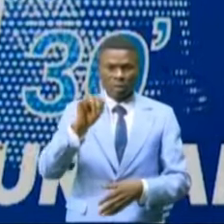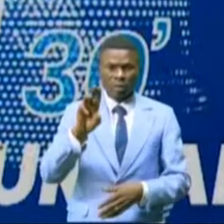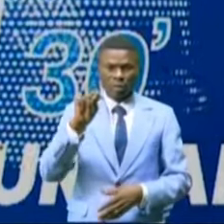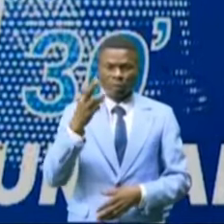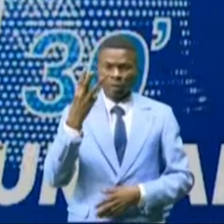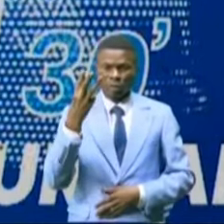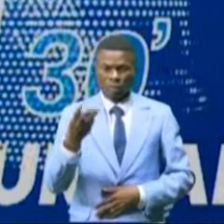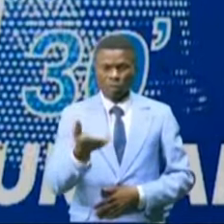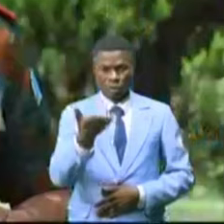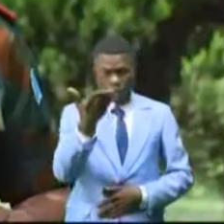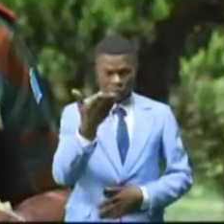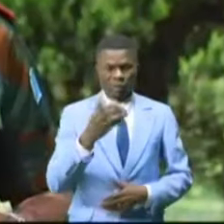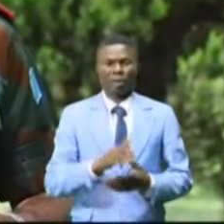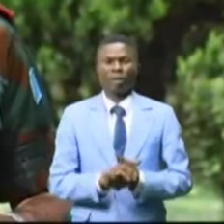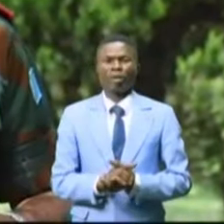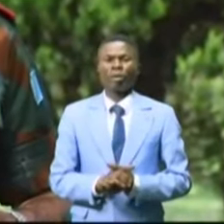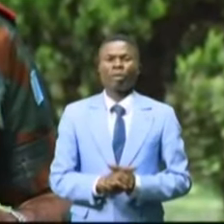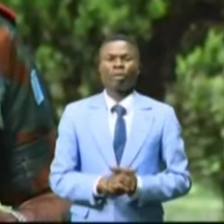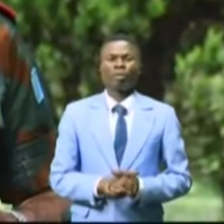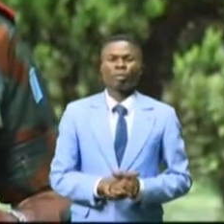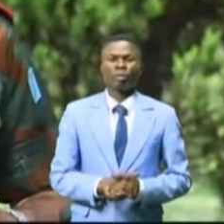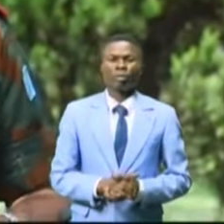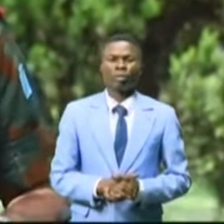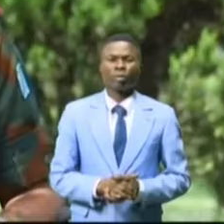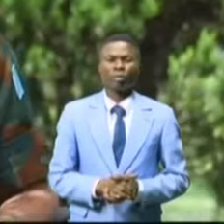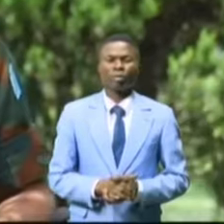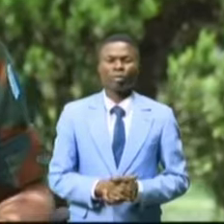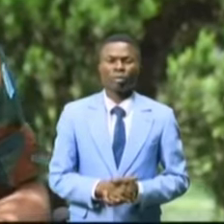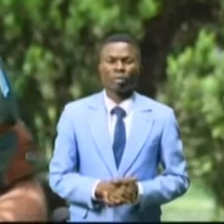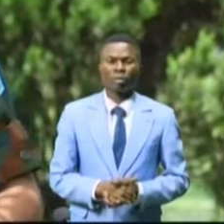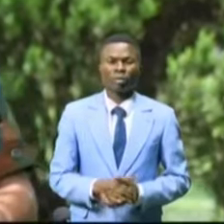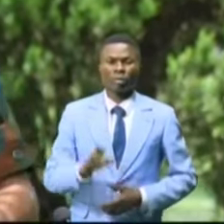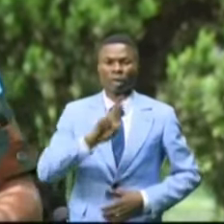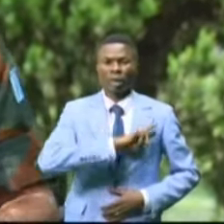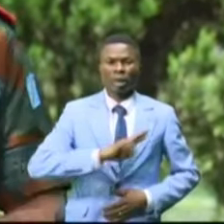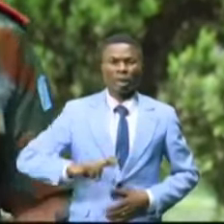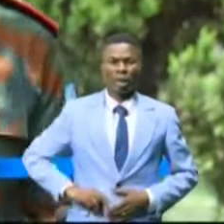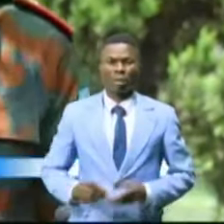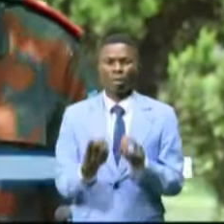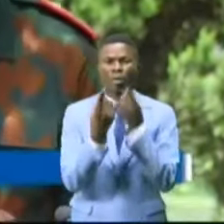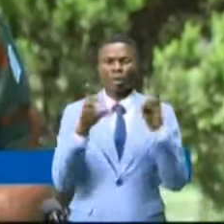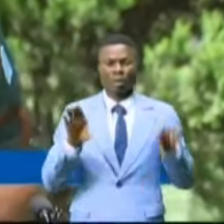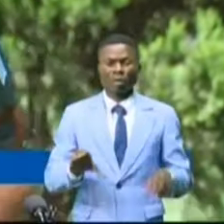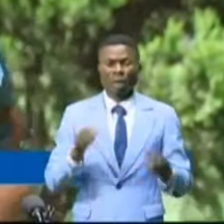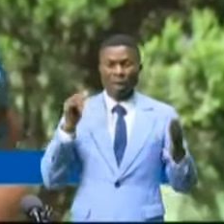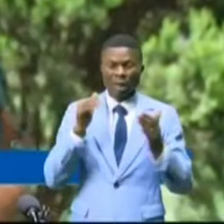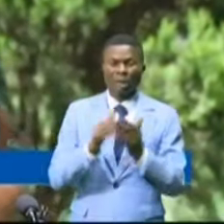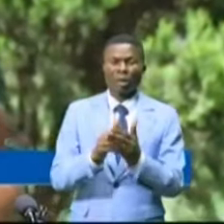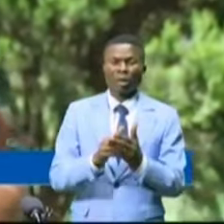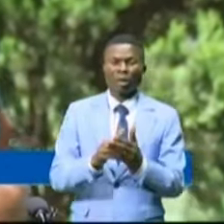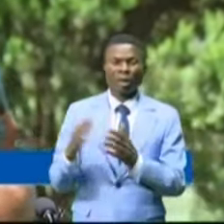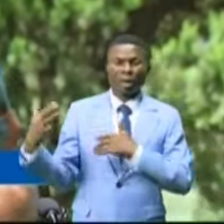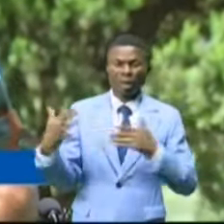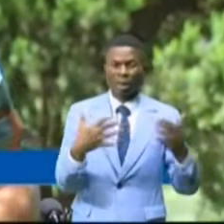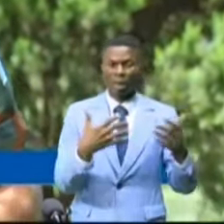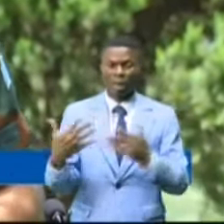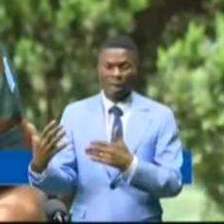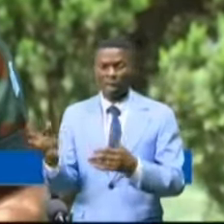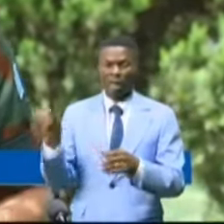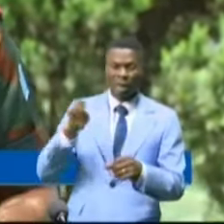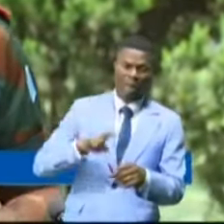M23. Reportage. Pendant que la République démocratique du Congo fait face à la guerre